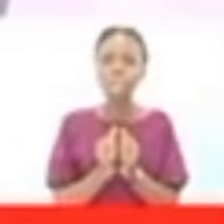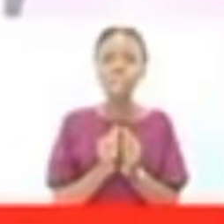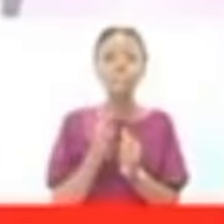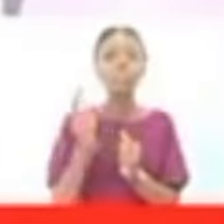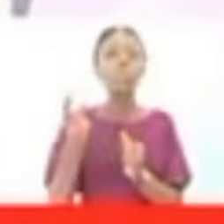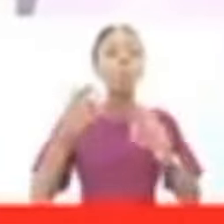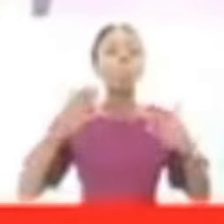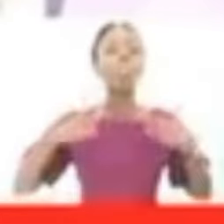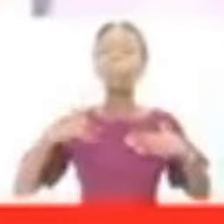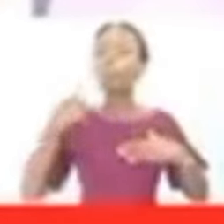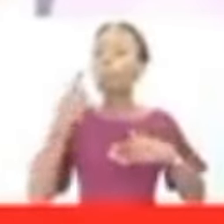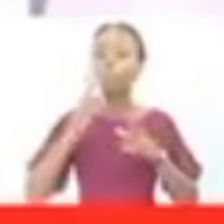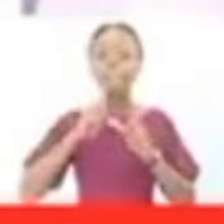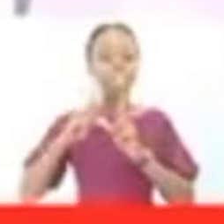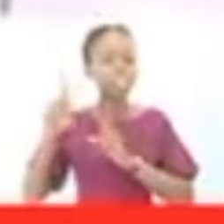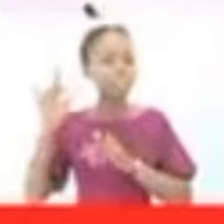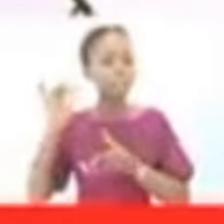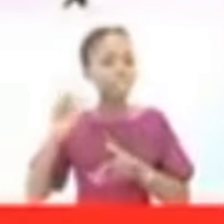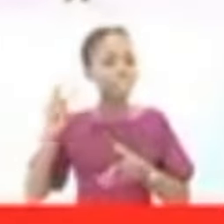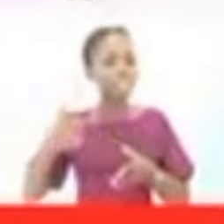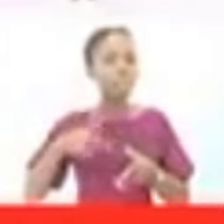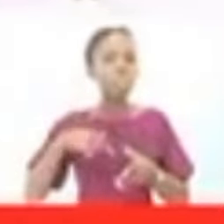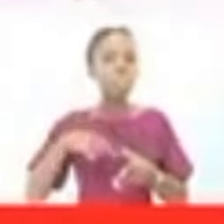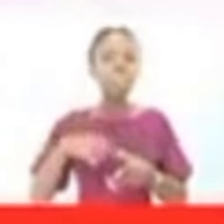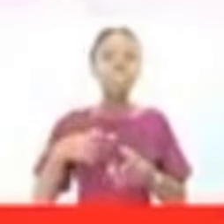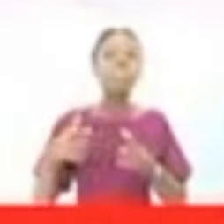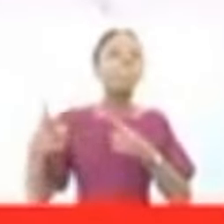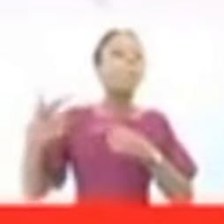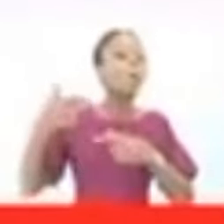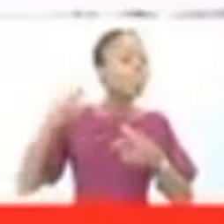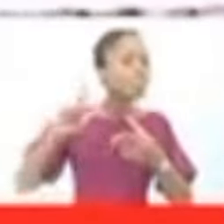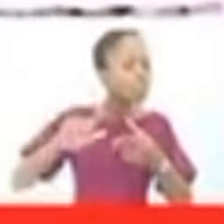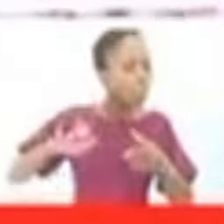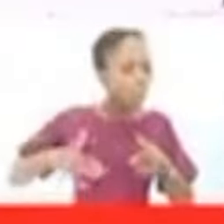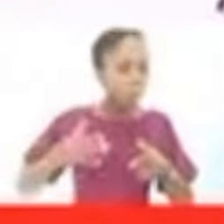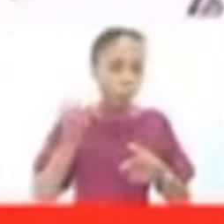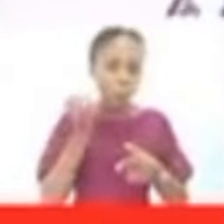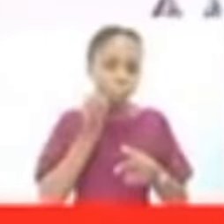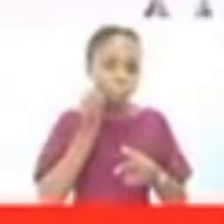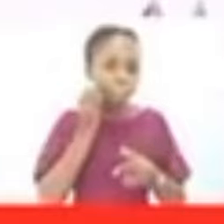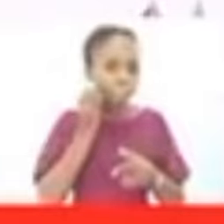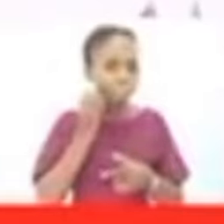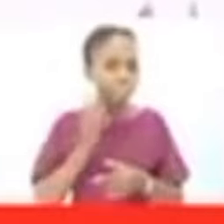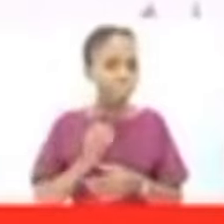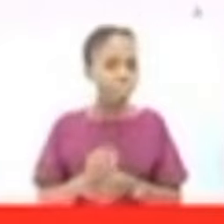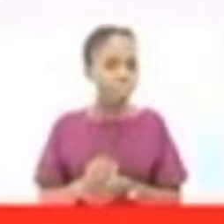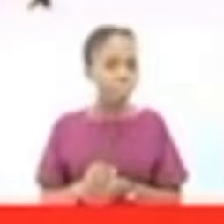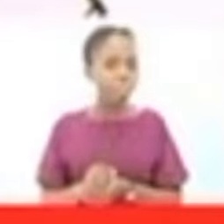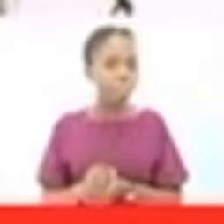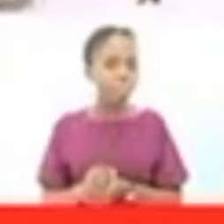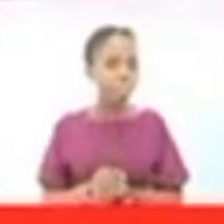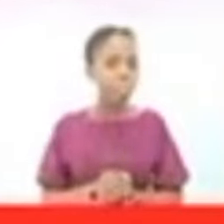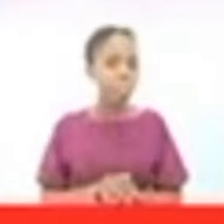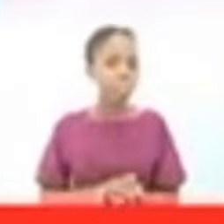Na nyinyi mnaosema si mumewahi kuja kwangu?